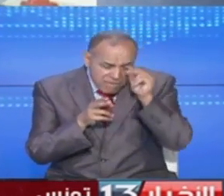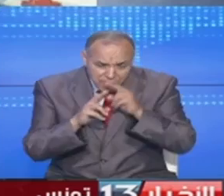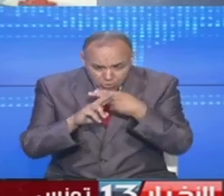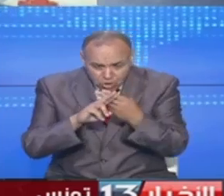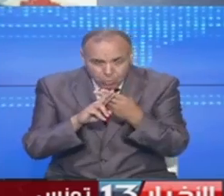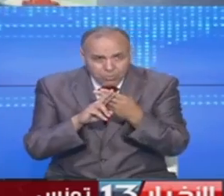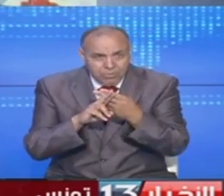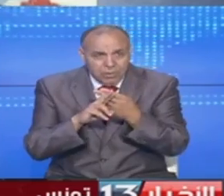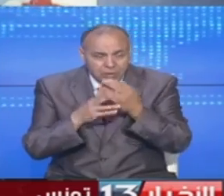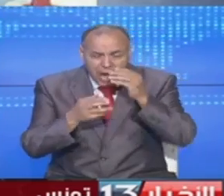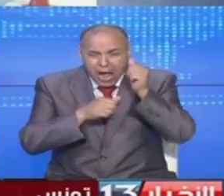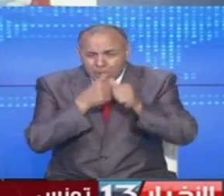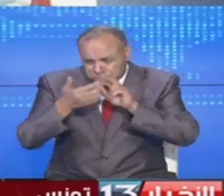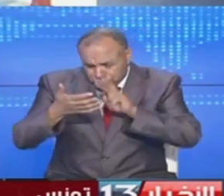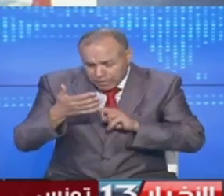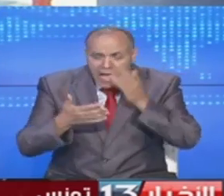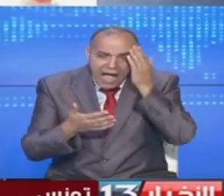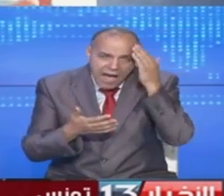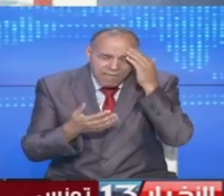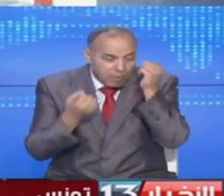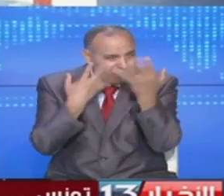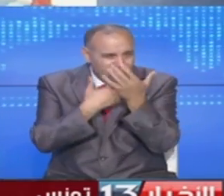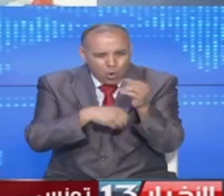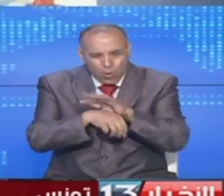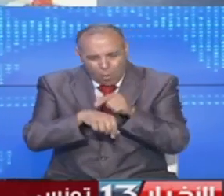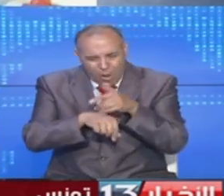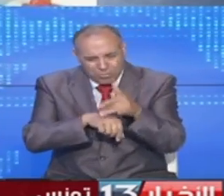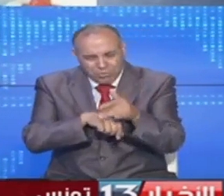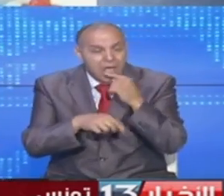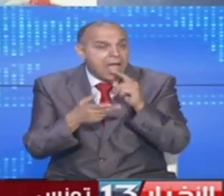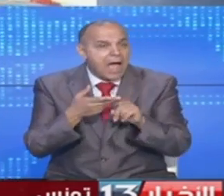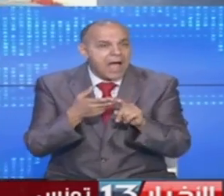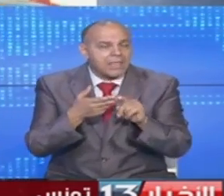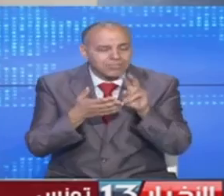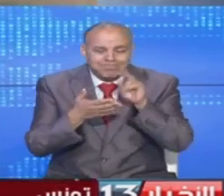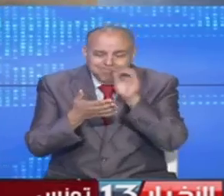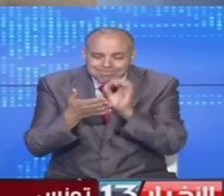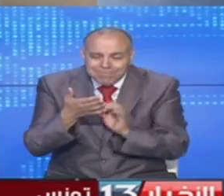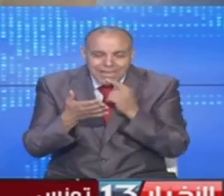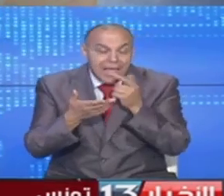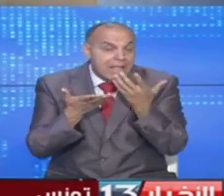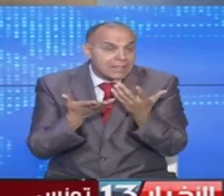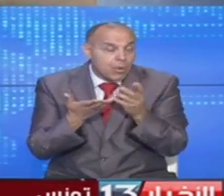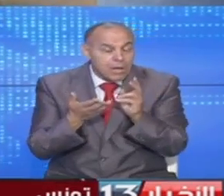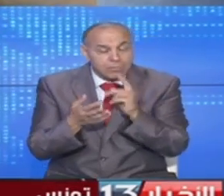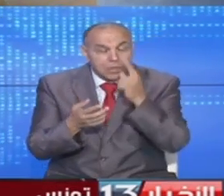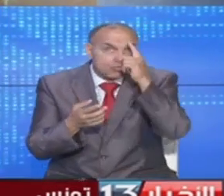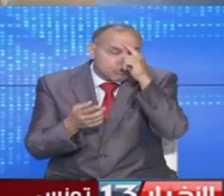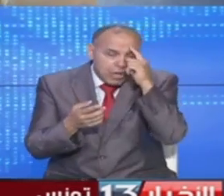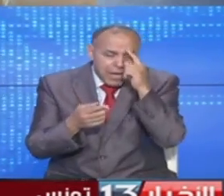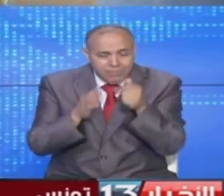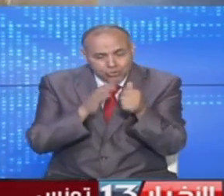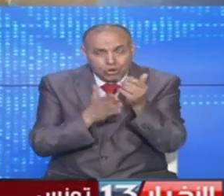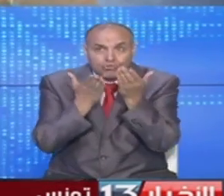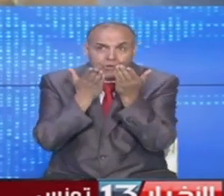فهمتي؟ هم راهم قارين في وصل العام وكل شيء، مي جاتهم الفترة متاع كورونا وجاتهم معناتها ما قراوش بكدا. طيب قلت لها إيش نقول؟ قلت ربي راك